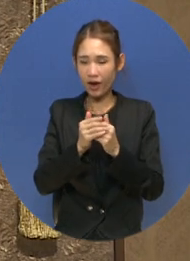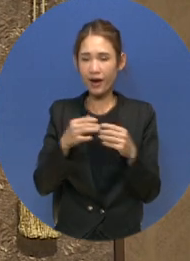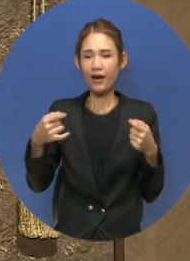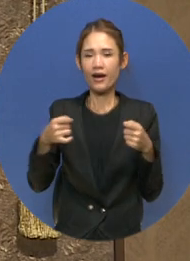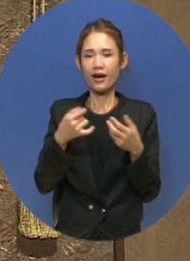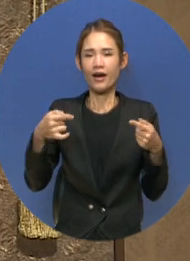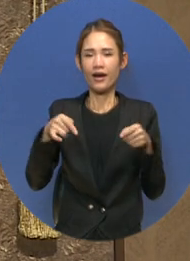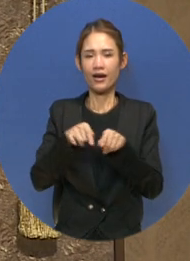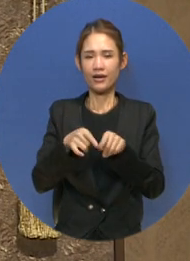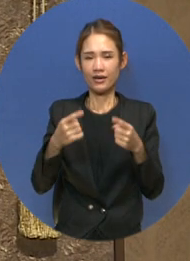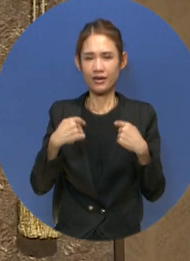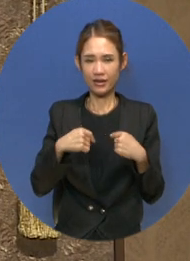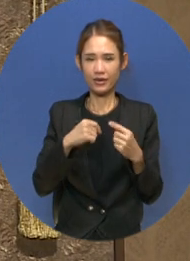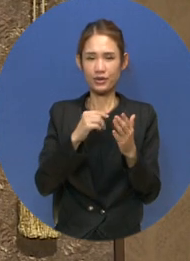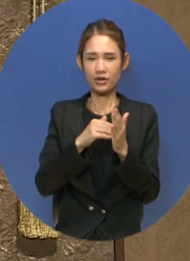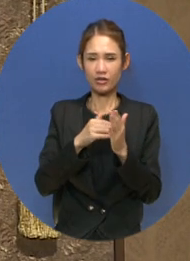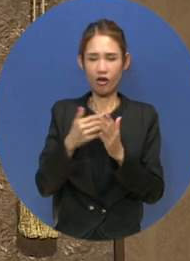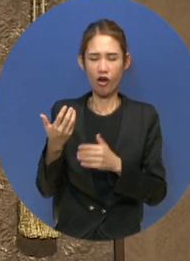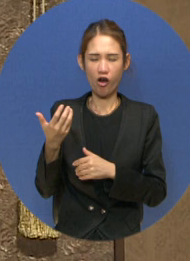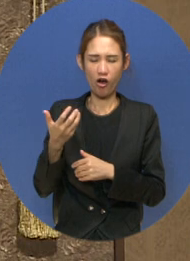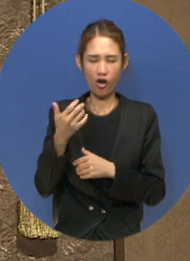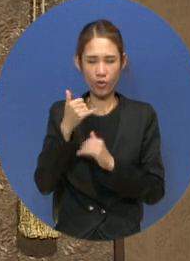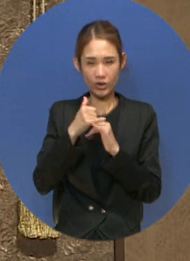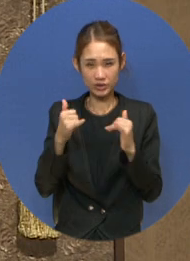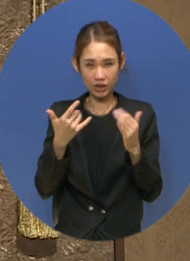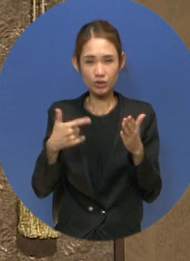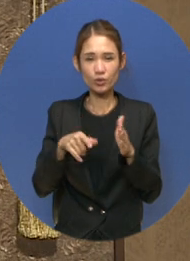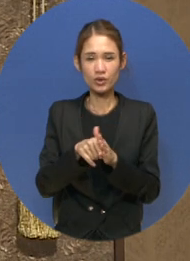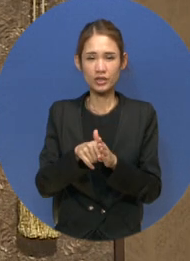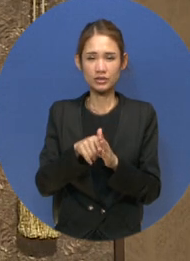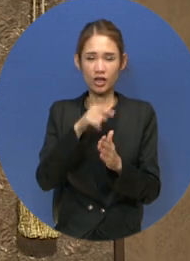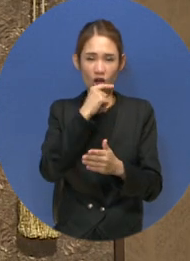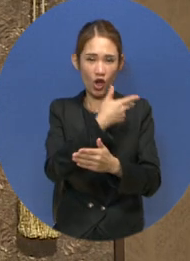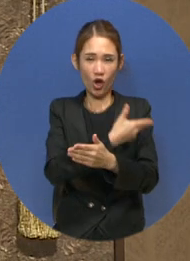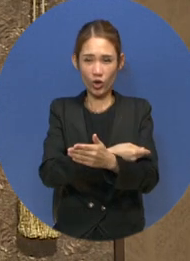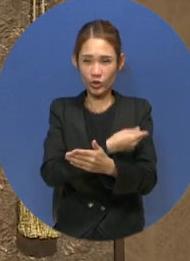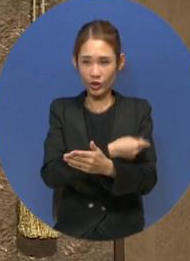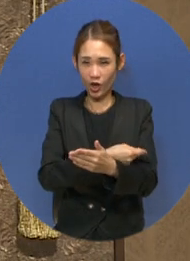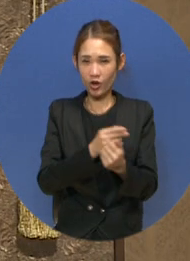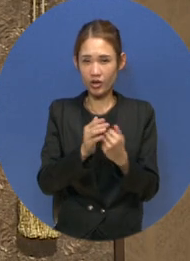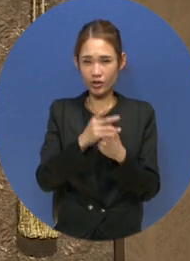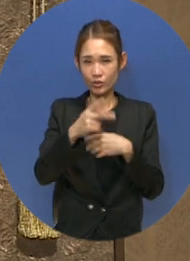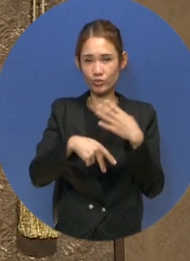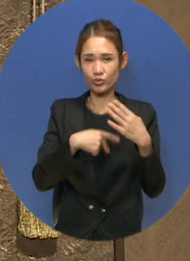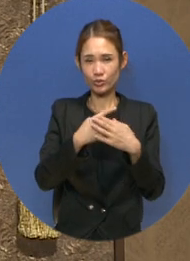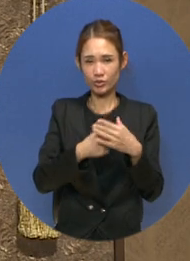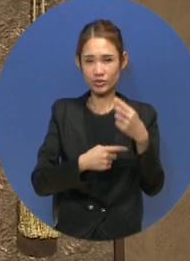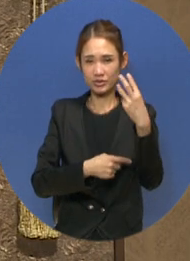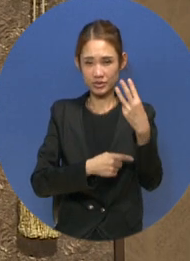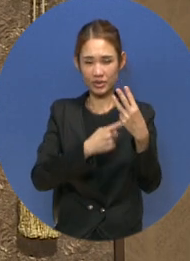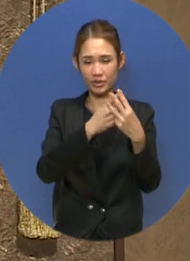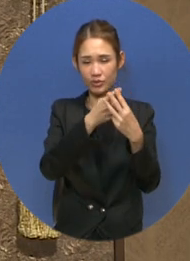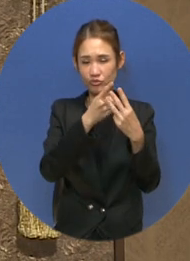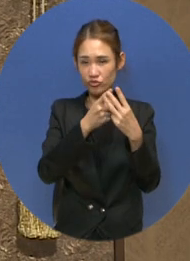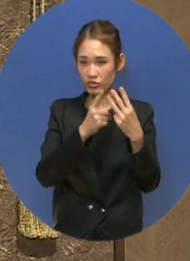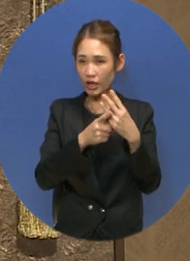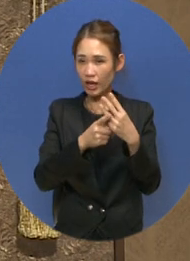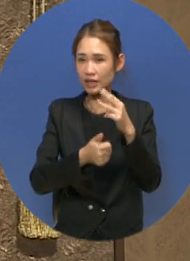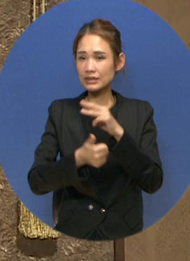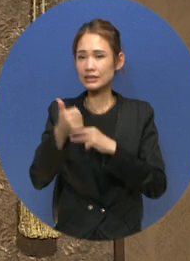헌혈해서 어려운 그 환우들을 위해서 헌혈하는 그런 프로그램으로 해서 세 개의